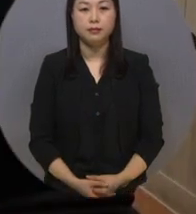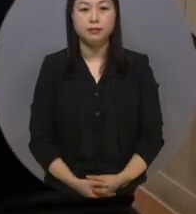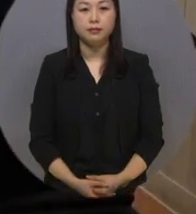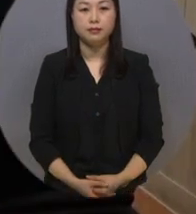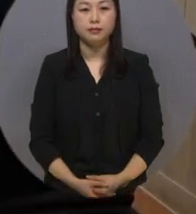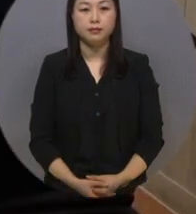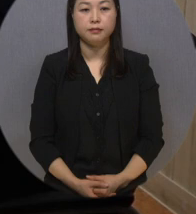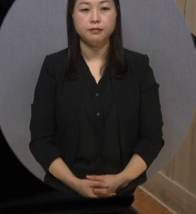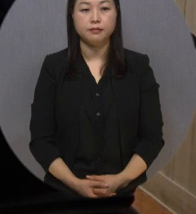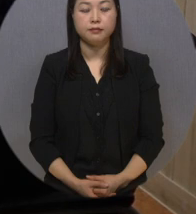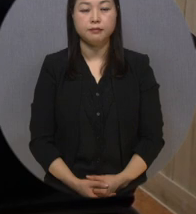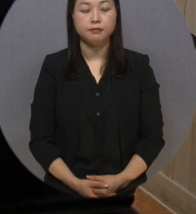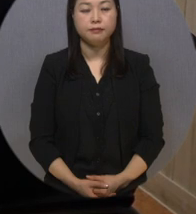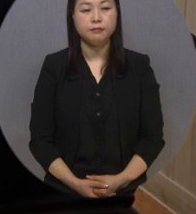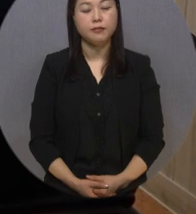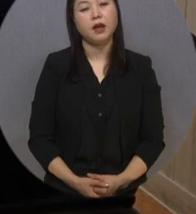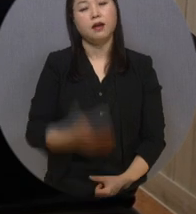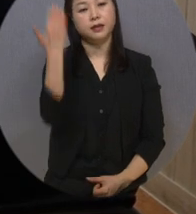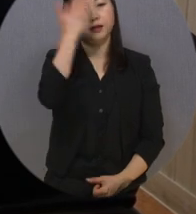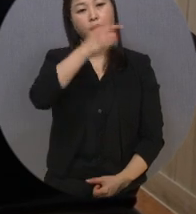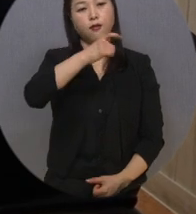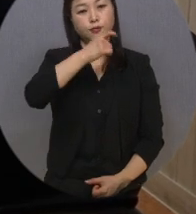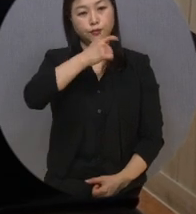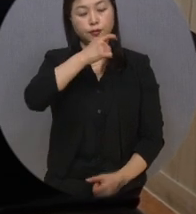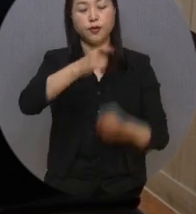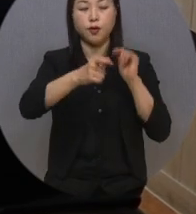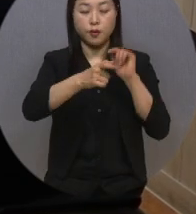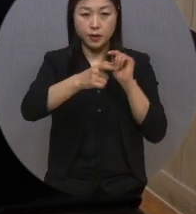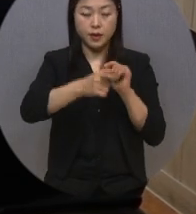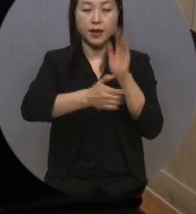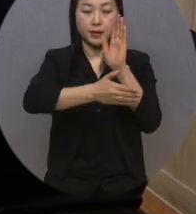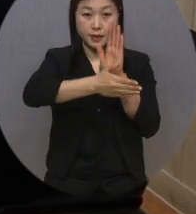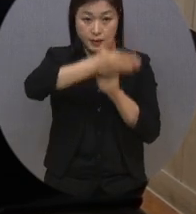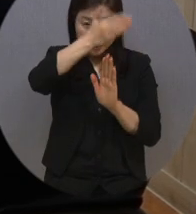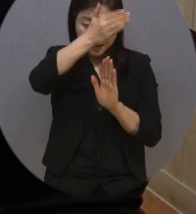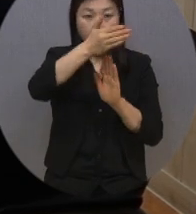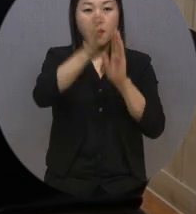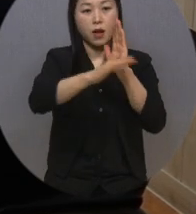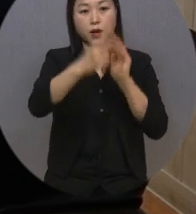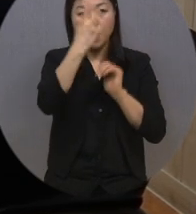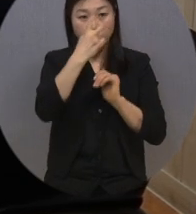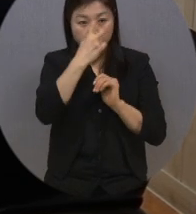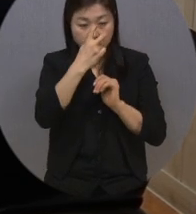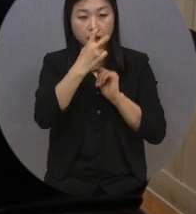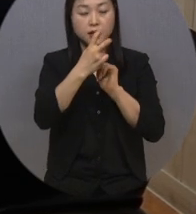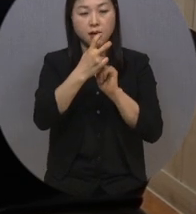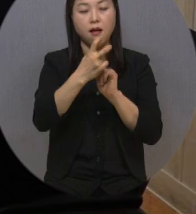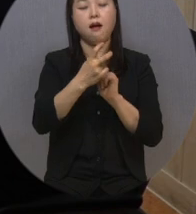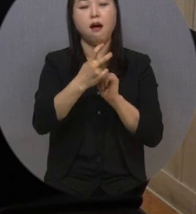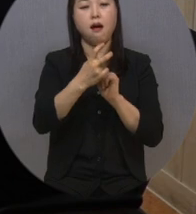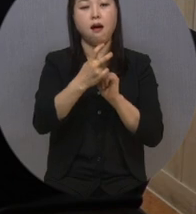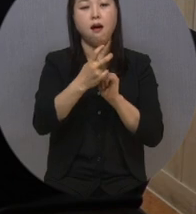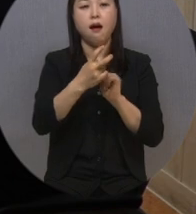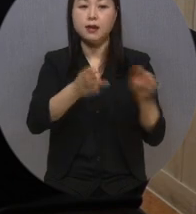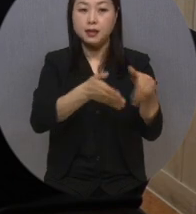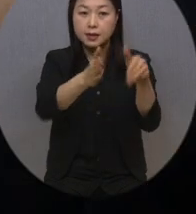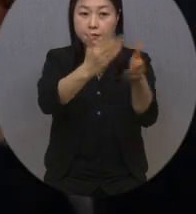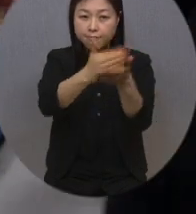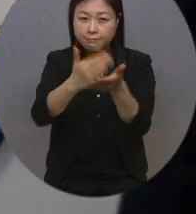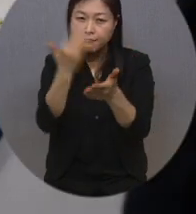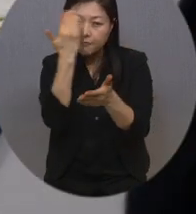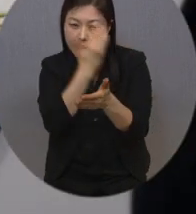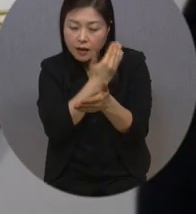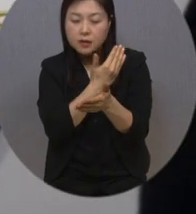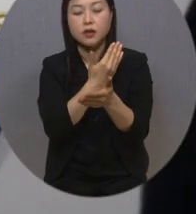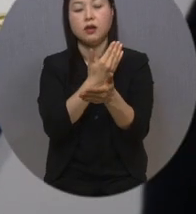여수시 도시관리공단은 여수시의 청결과 시민의 편의를 위해 힘쓰고 있는 환경미화원의 휴게환경 개선을 위해